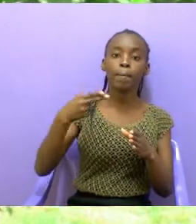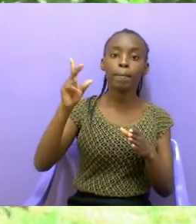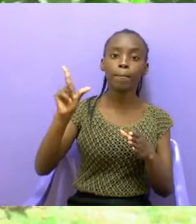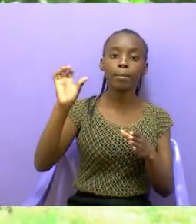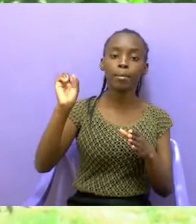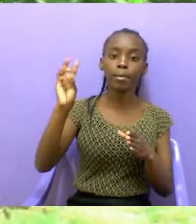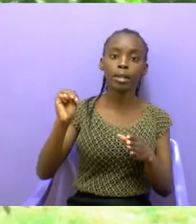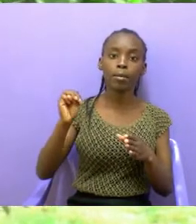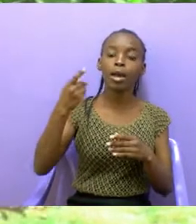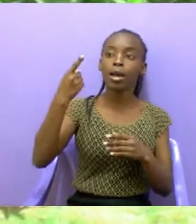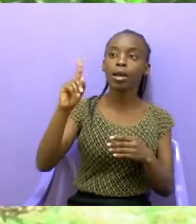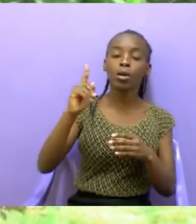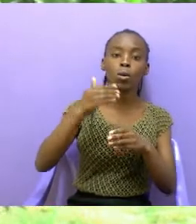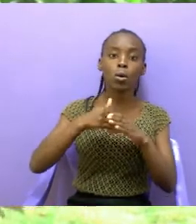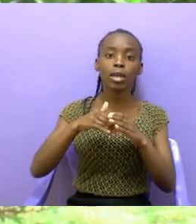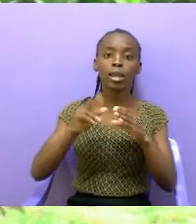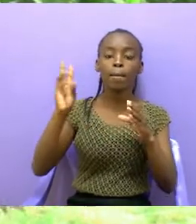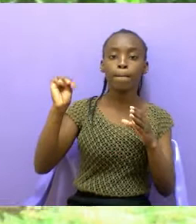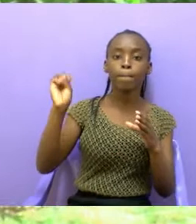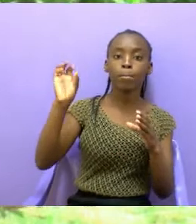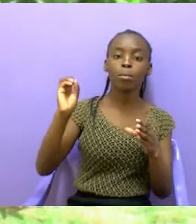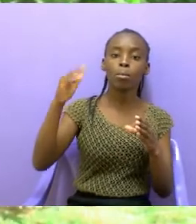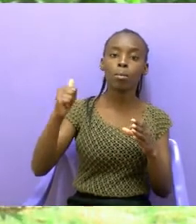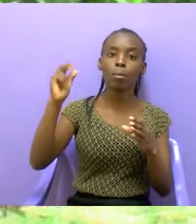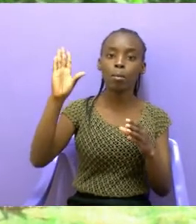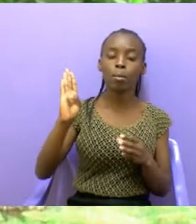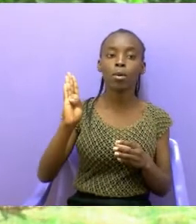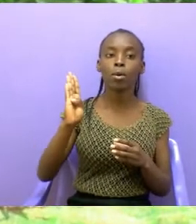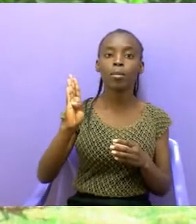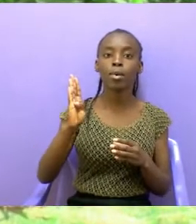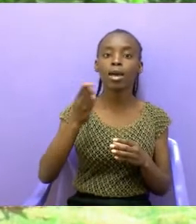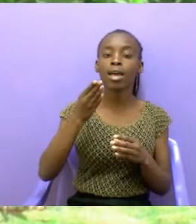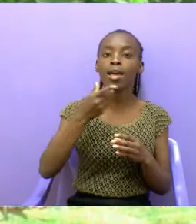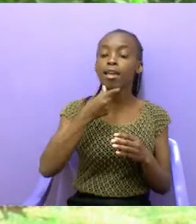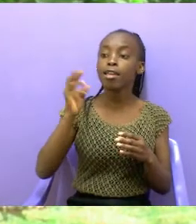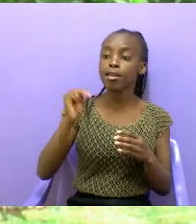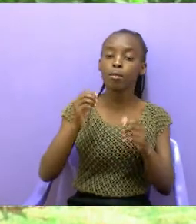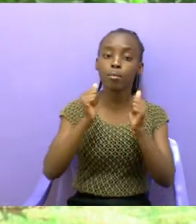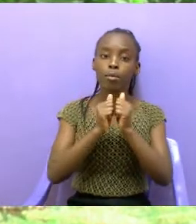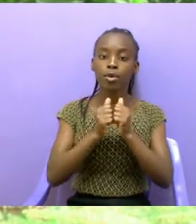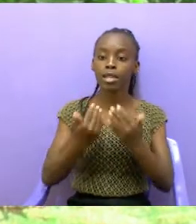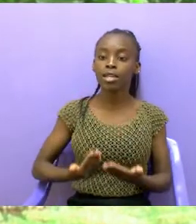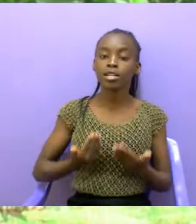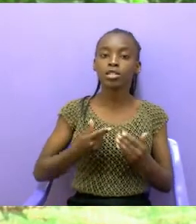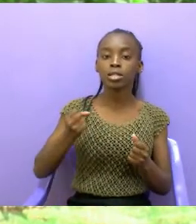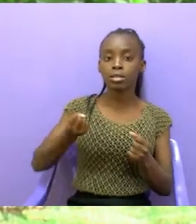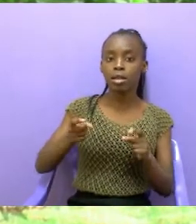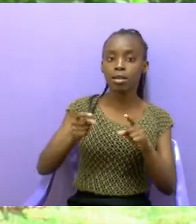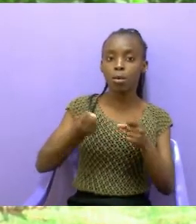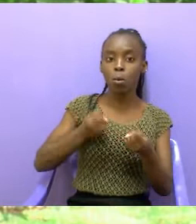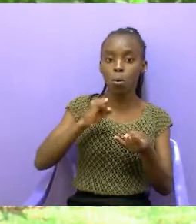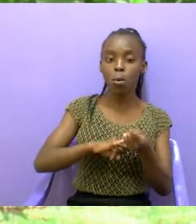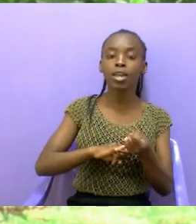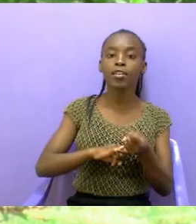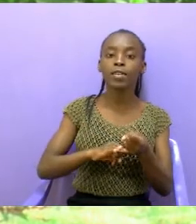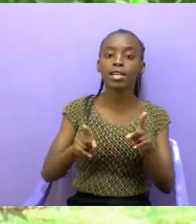akaenda kukaa katika inji ya Moabu. Yeye na mkewe na wanawe wawili. Mstari wa pili: na jina la